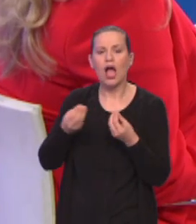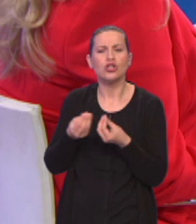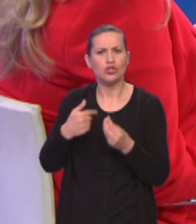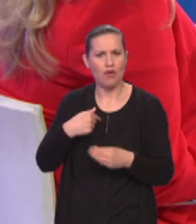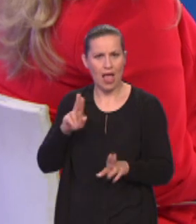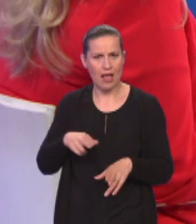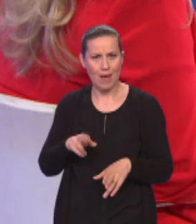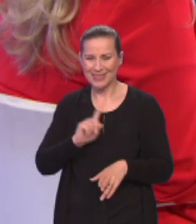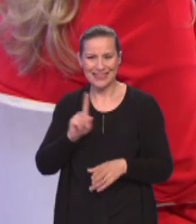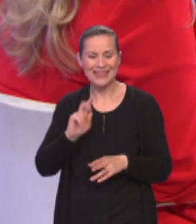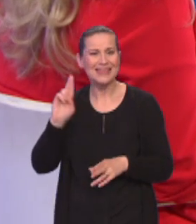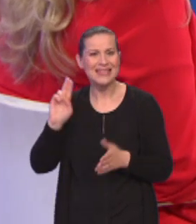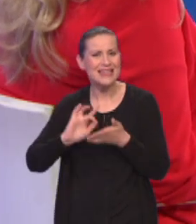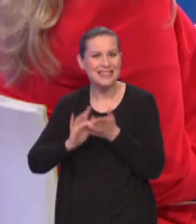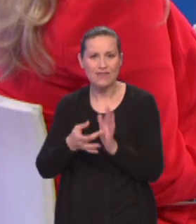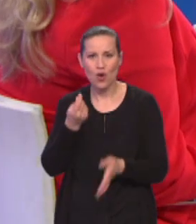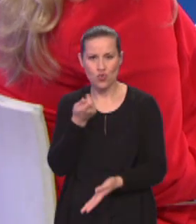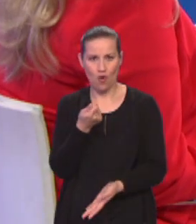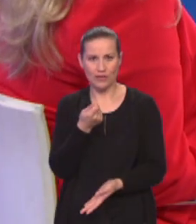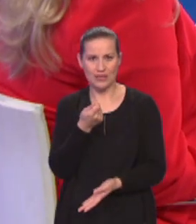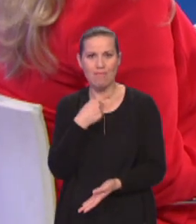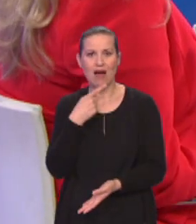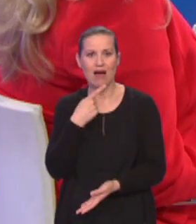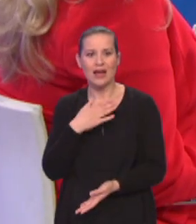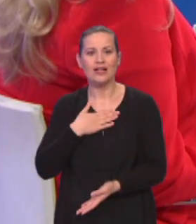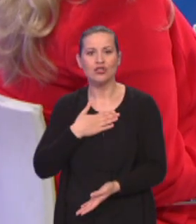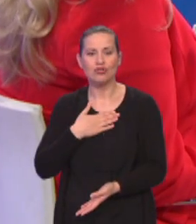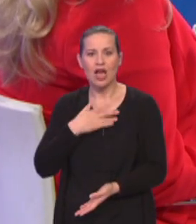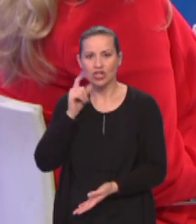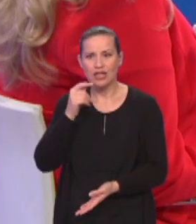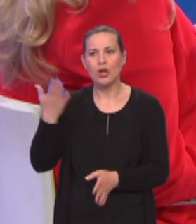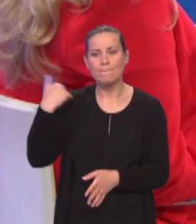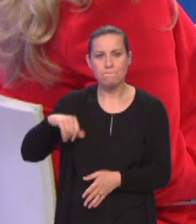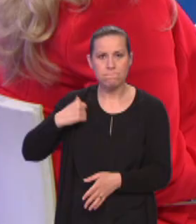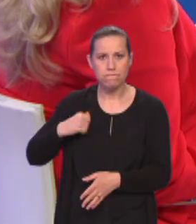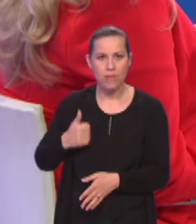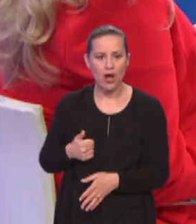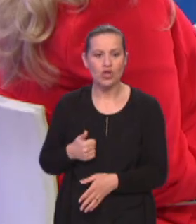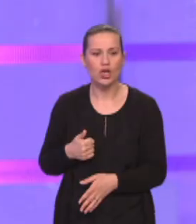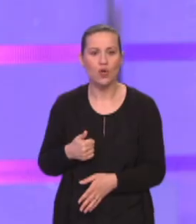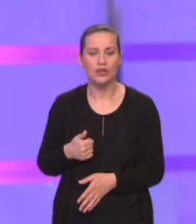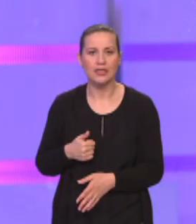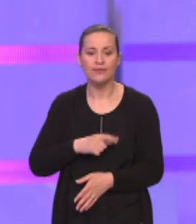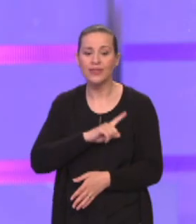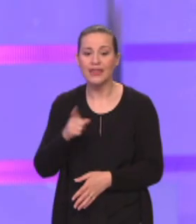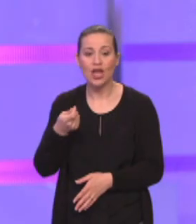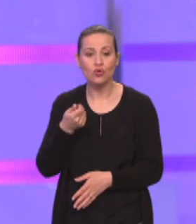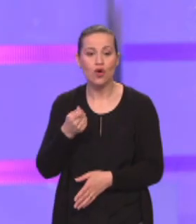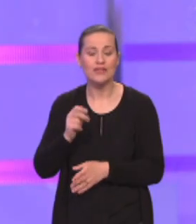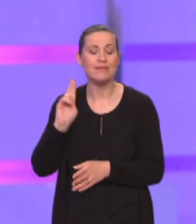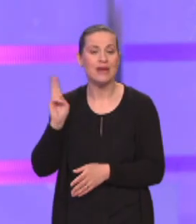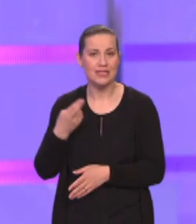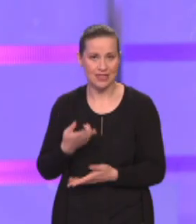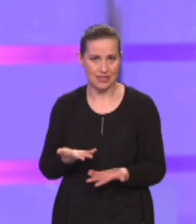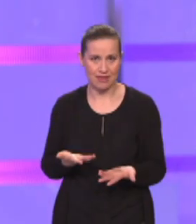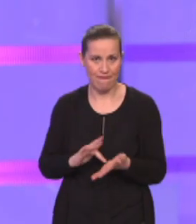Nije u šoldima sve, rekli su naši zlatni, srebrni dečki prošle godine. Dakle, definitivno nije u šoldima sve.